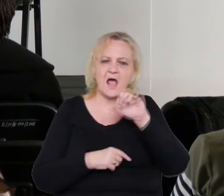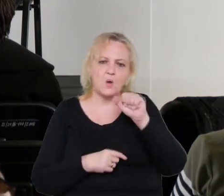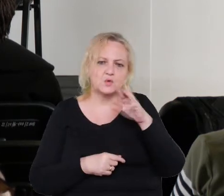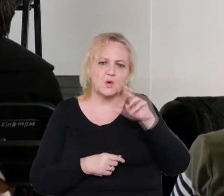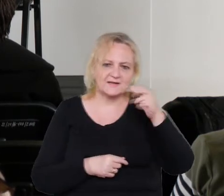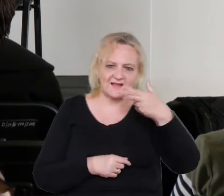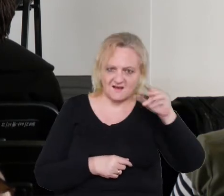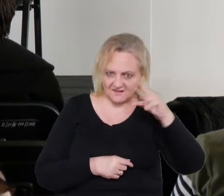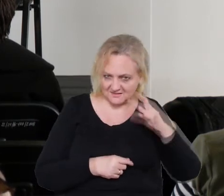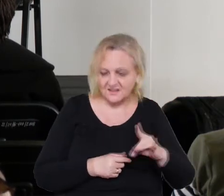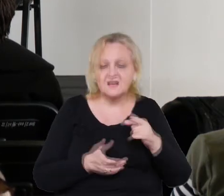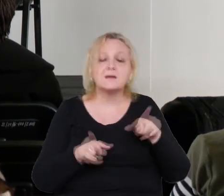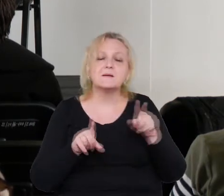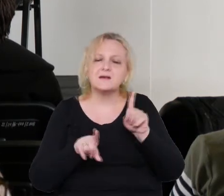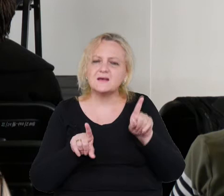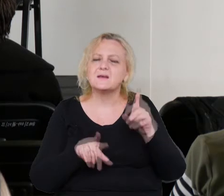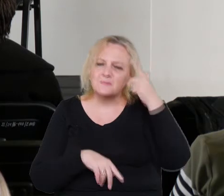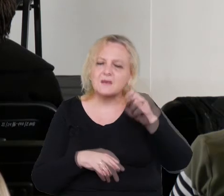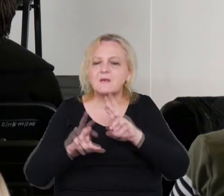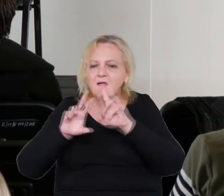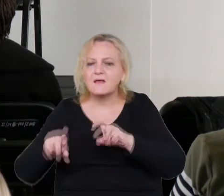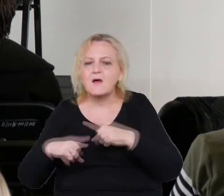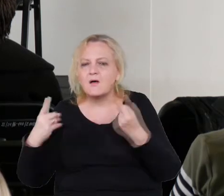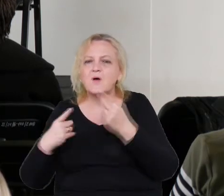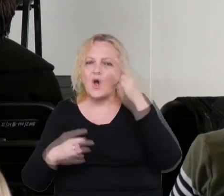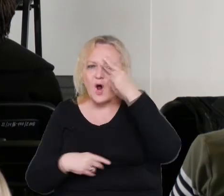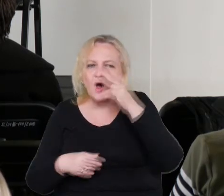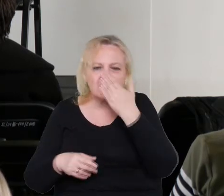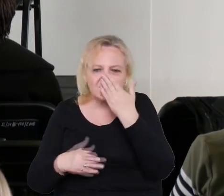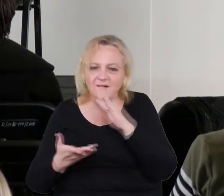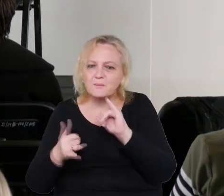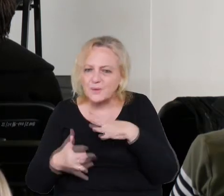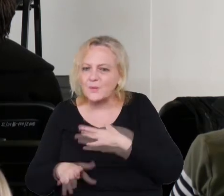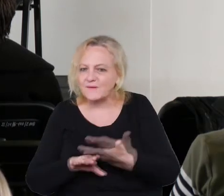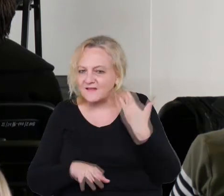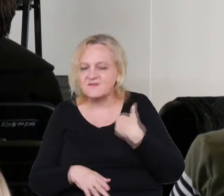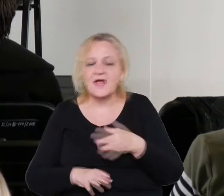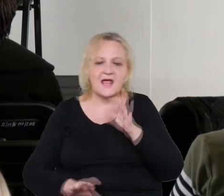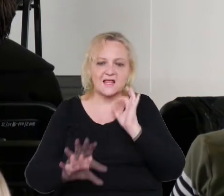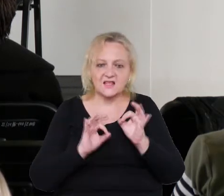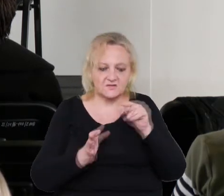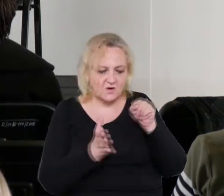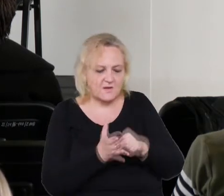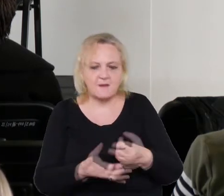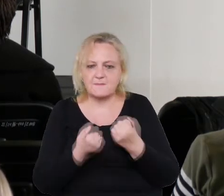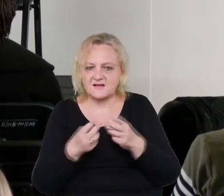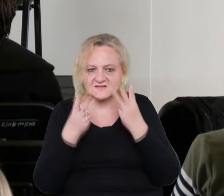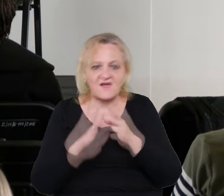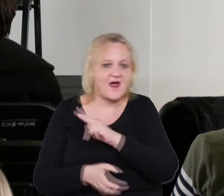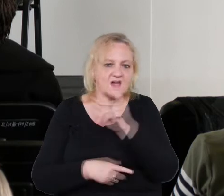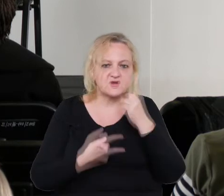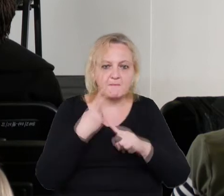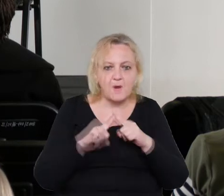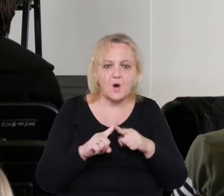pamięta też cenzurę inni propagandę komunistyczną związku z czym No informacja jest kluczowa tokarz dla każdego polityka